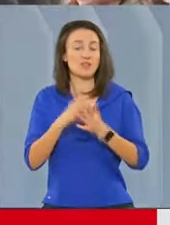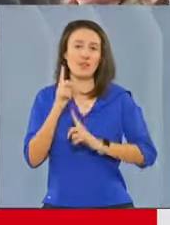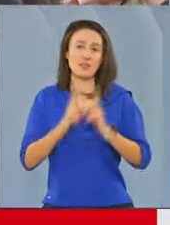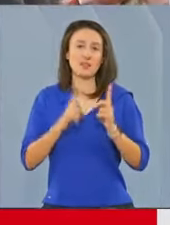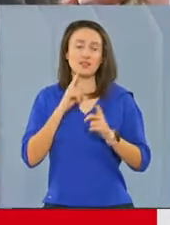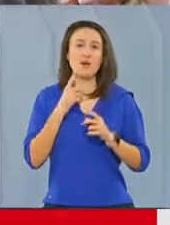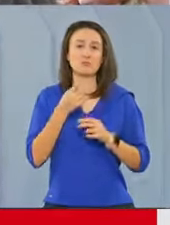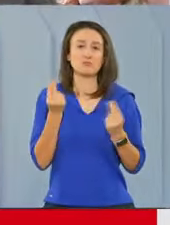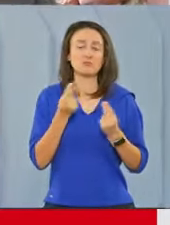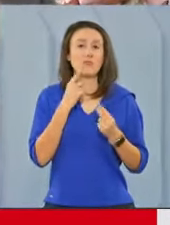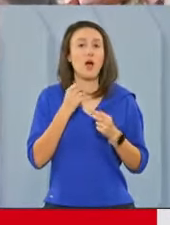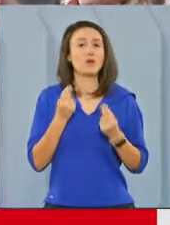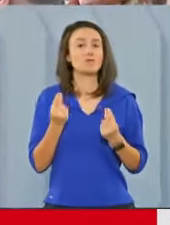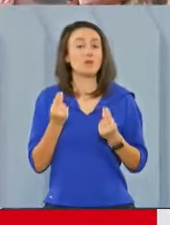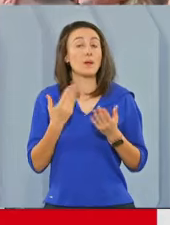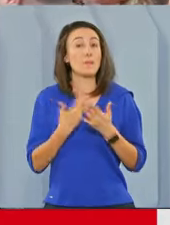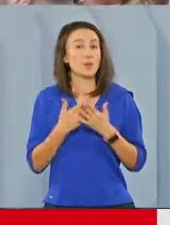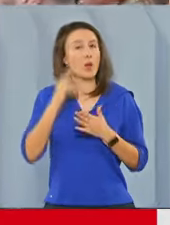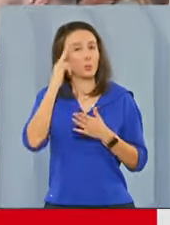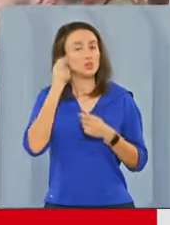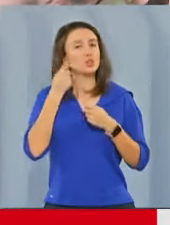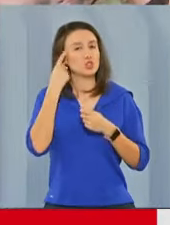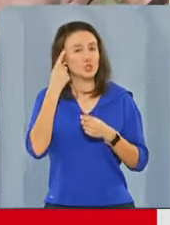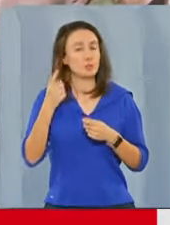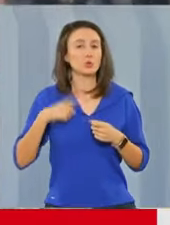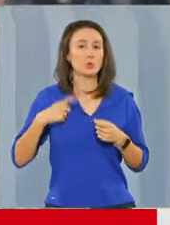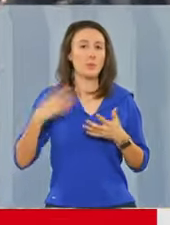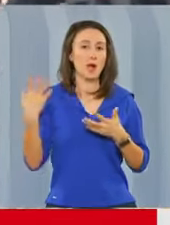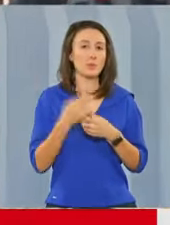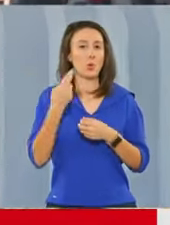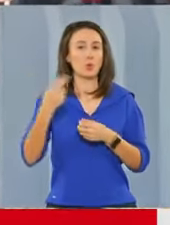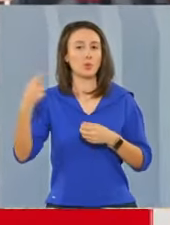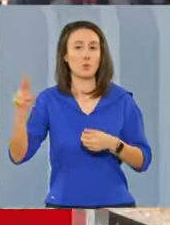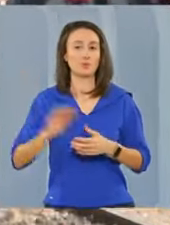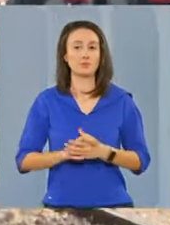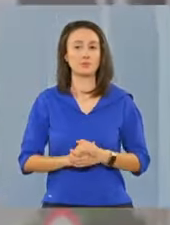și dacă se va concretiza vreodată, pentru că la promisiuni știm deja, suntem campioni, mergem mai departe.